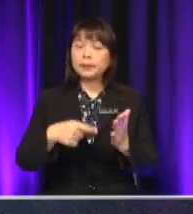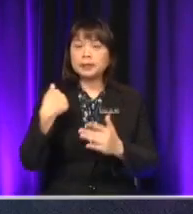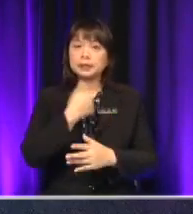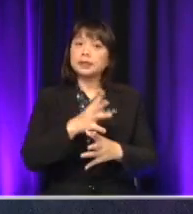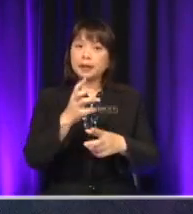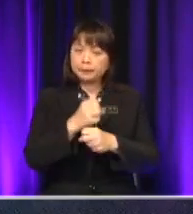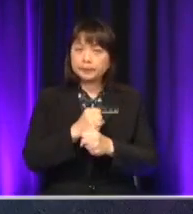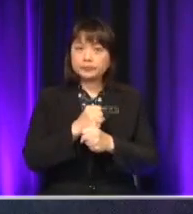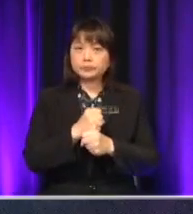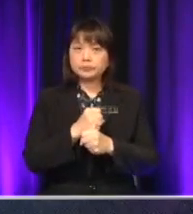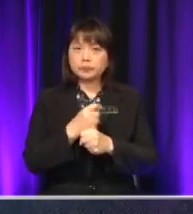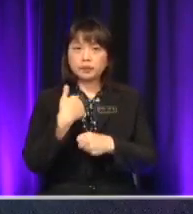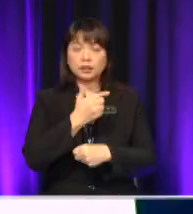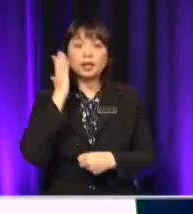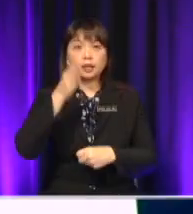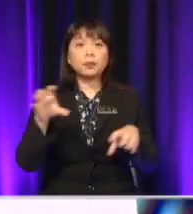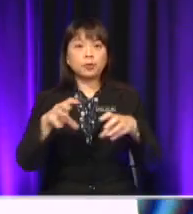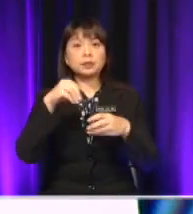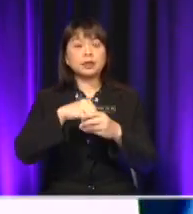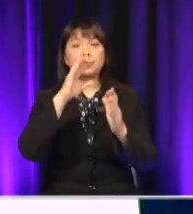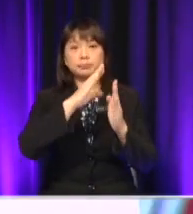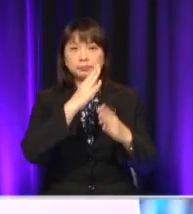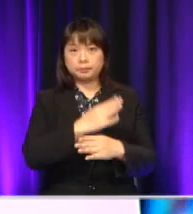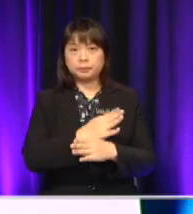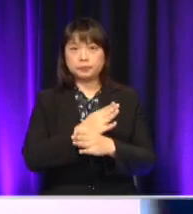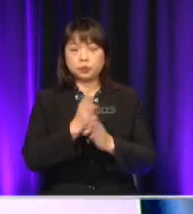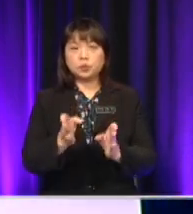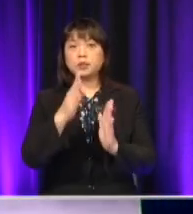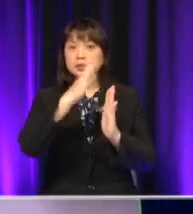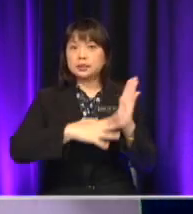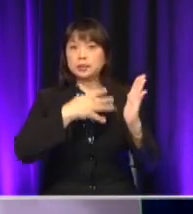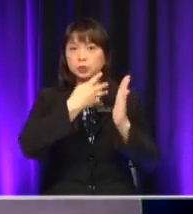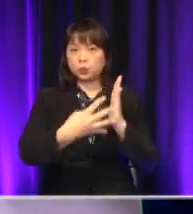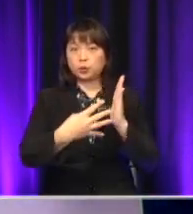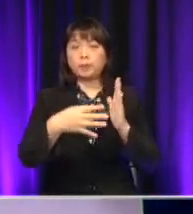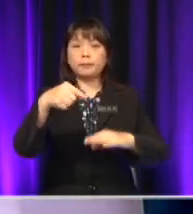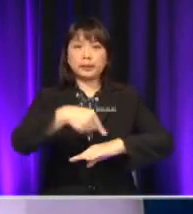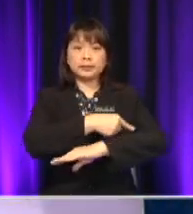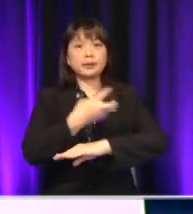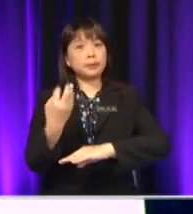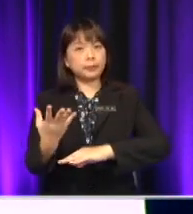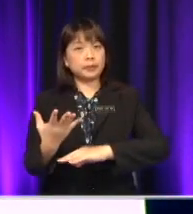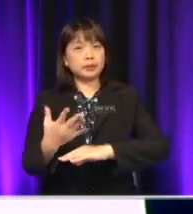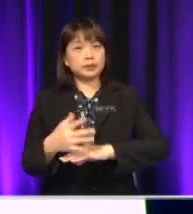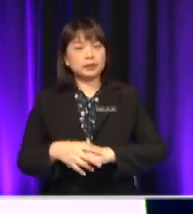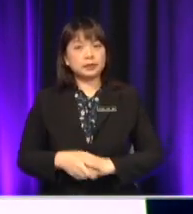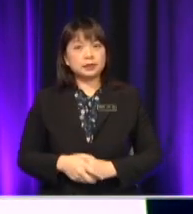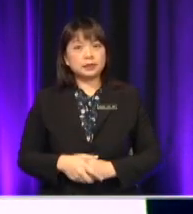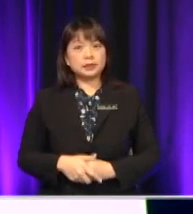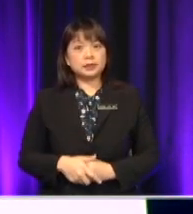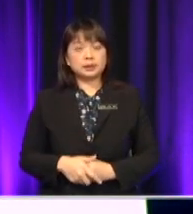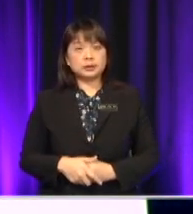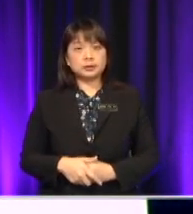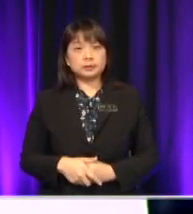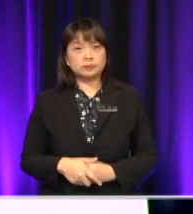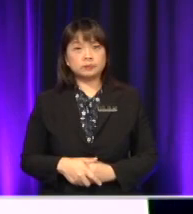keputusan kan cikgu kata kita akan buat dalam bentuk jadual? Dalam jadual. Dalam bentuk jadual. Panjang dia berapa? Panjang ni cikgu tentukan ke? Hanif boleh